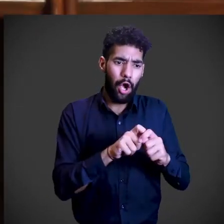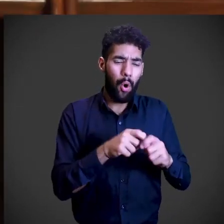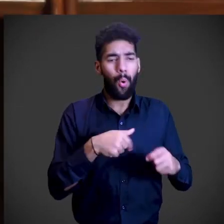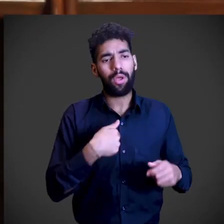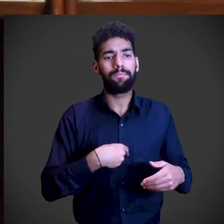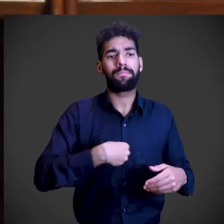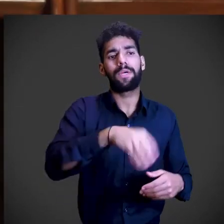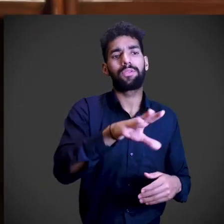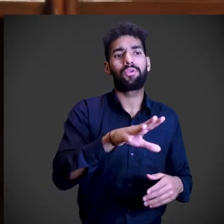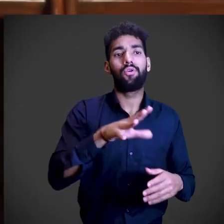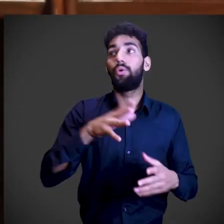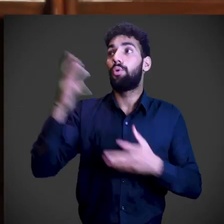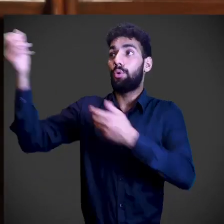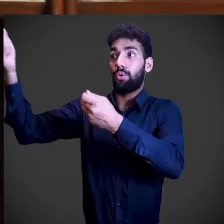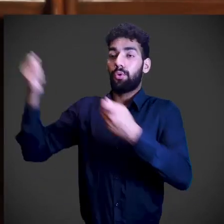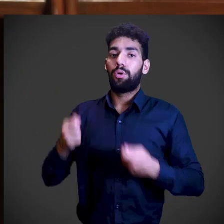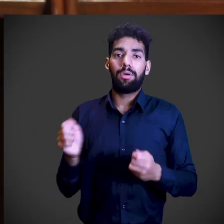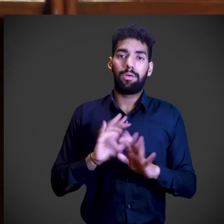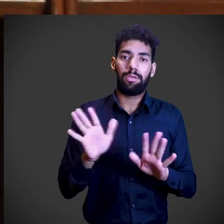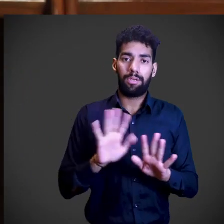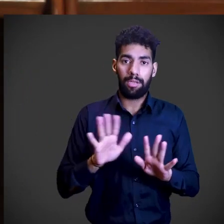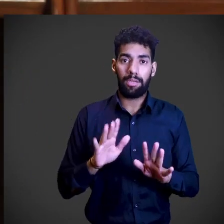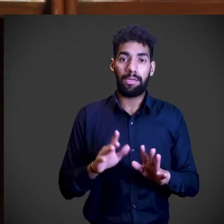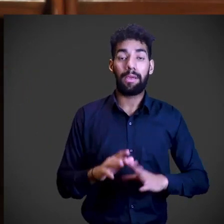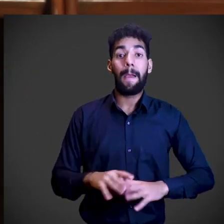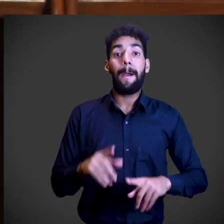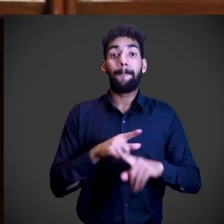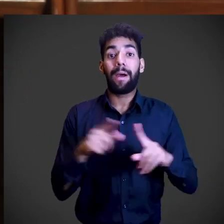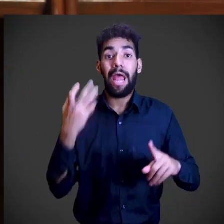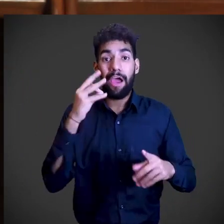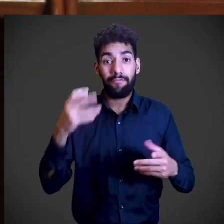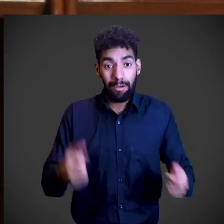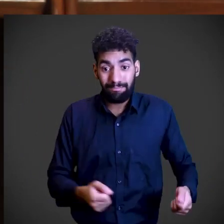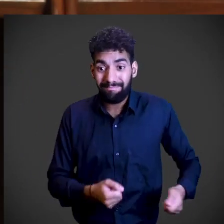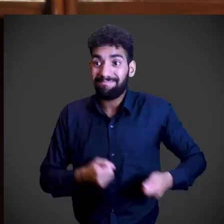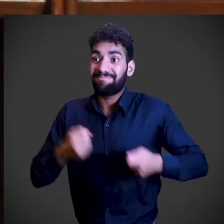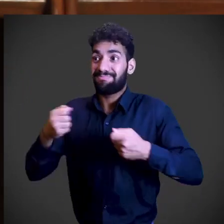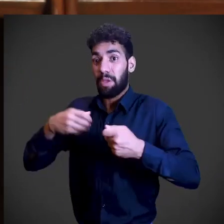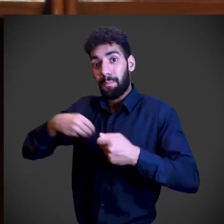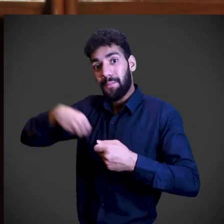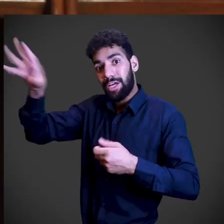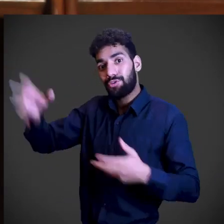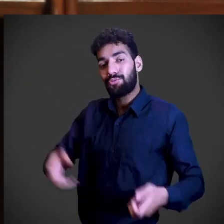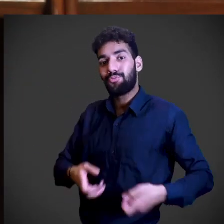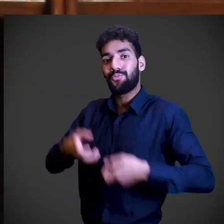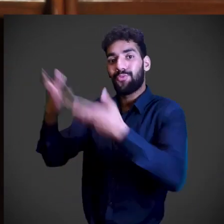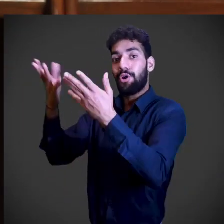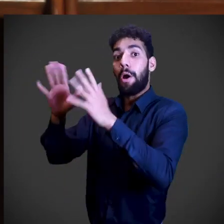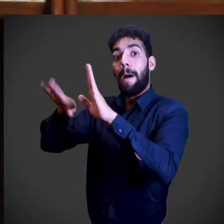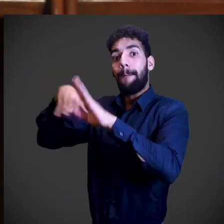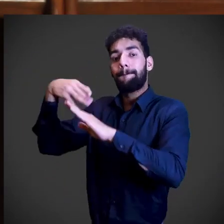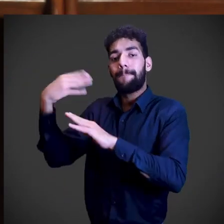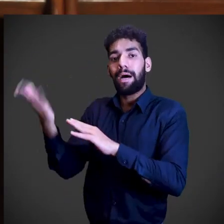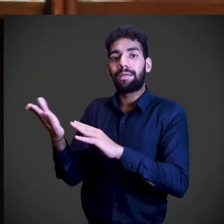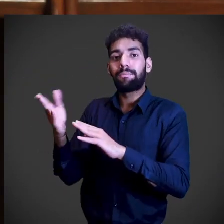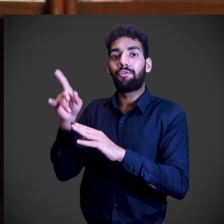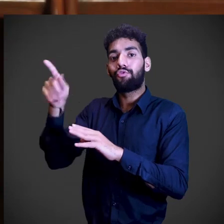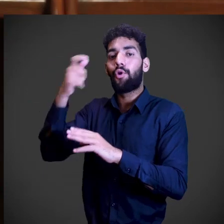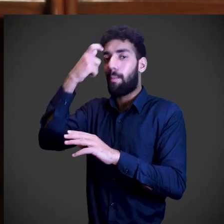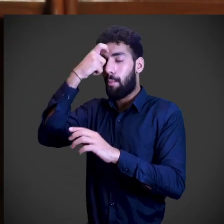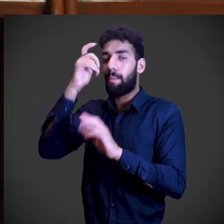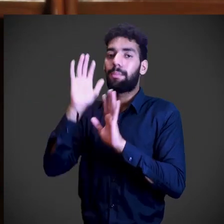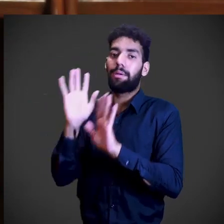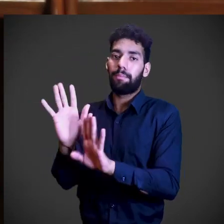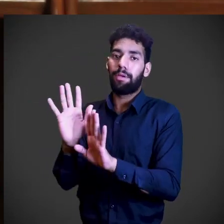से नहीं आ सकती, टैरिफ बहुत है, लेकिन अगर आपको यही गाड़ी बाहर एक्सपोर्ट करनी है तो फिर बड़ा मुश्किल है कि वो, क्योंकि उधर तो